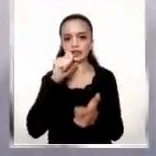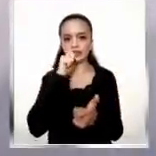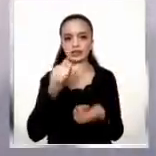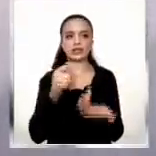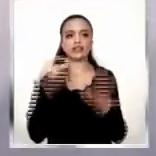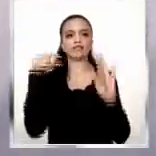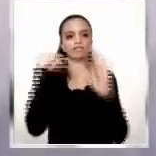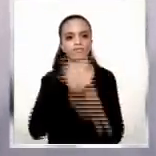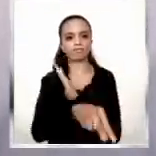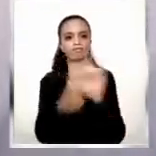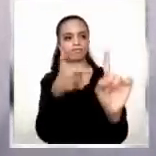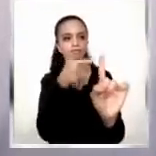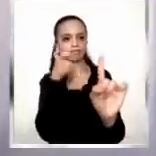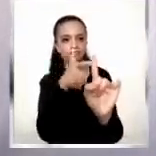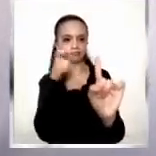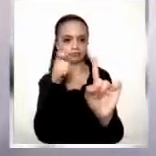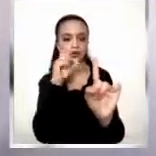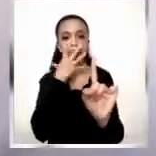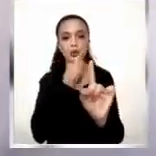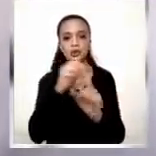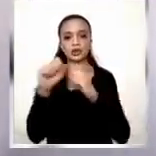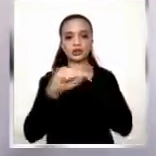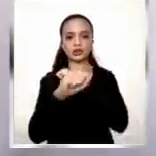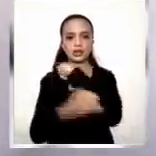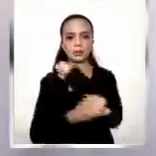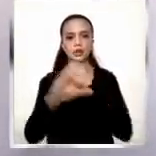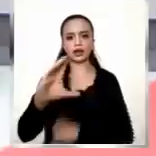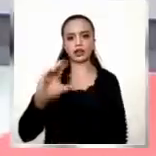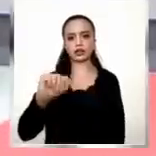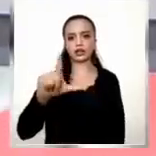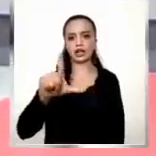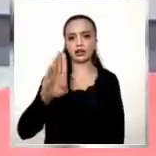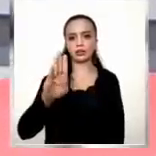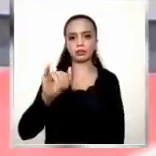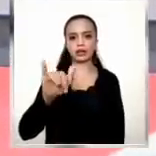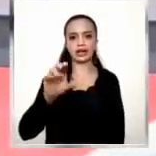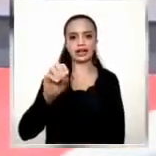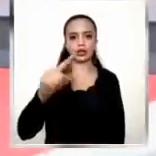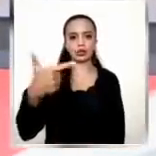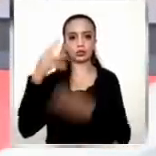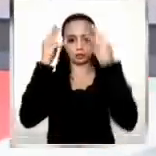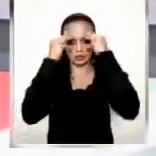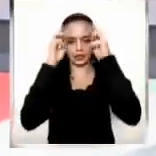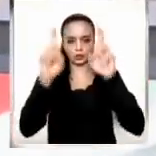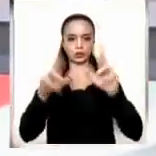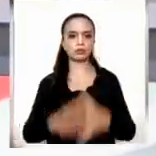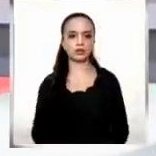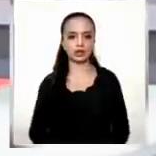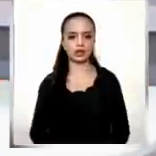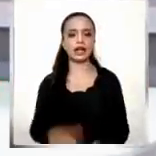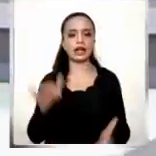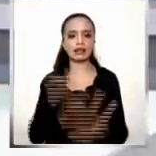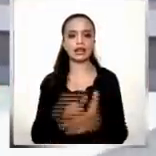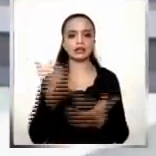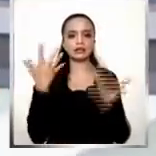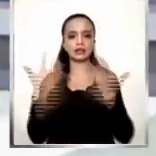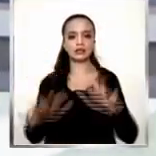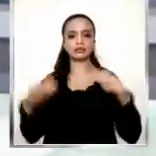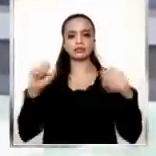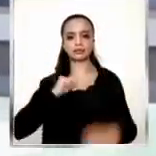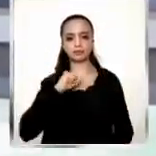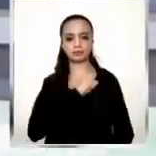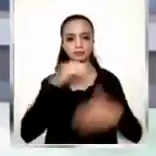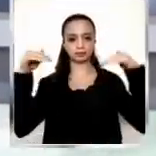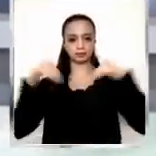Mayor Ronaldo Aquino noong Marso ayon sa NBI. Yan ang lumutang sa pagdinig ng Senado kung saan inilahad ng